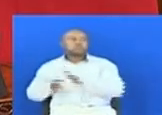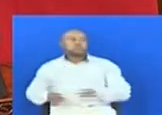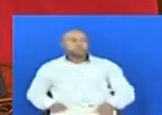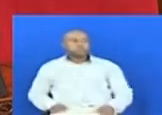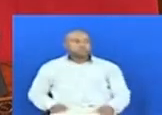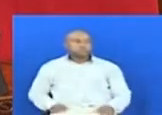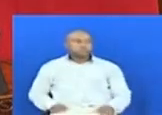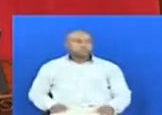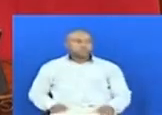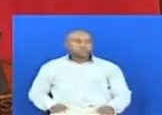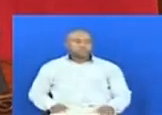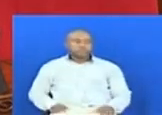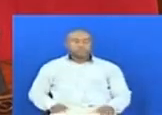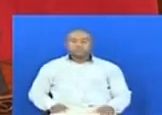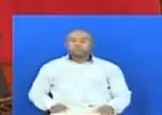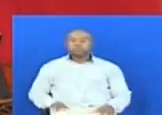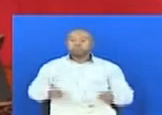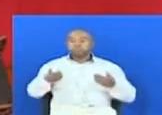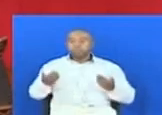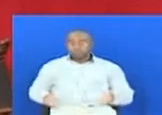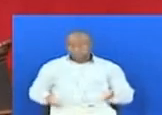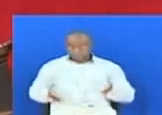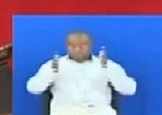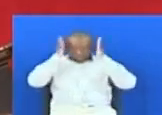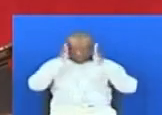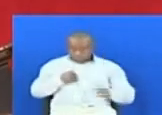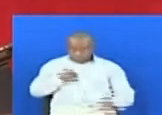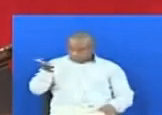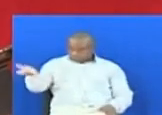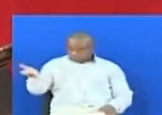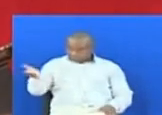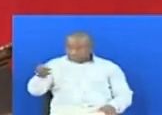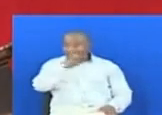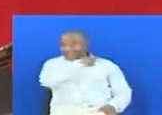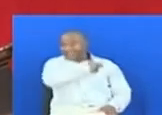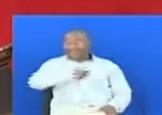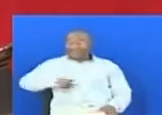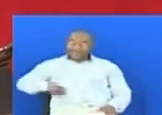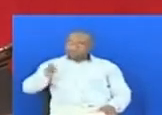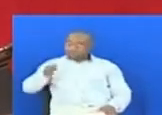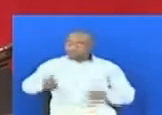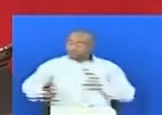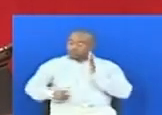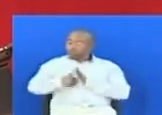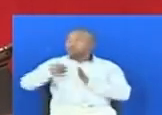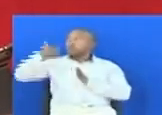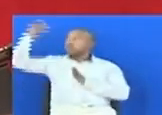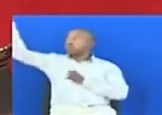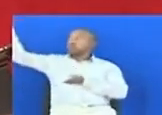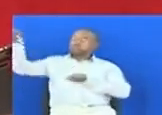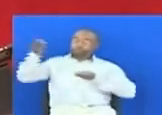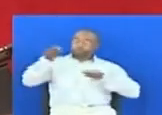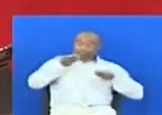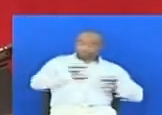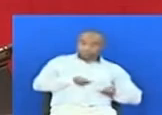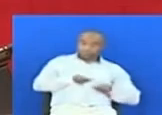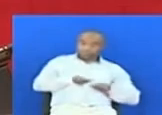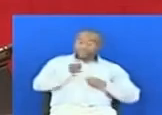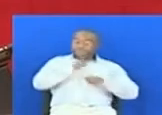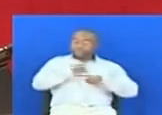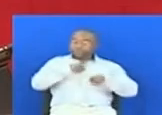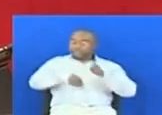Mheshimiwa Spika, Rais ni kiongozi ambaye tumepewa na Mungu, kwa sababu wakati anaingia madarakani tulimuomba